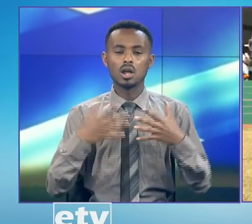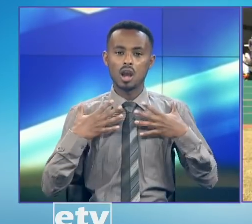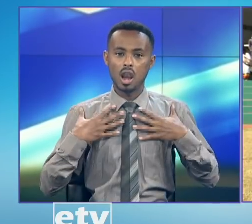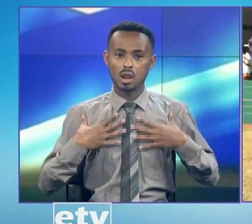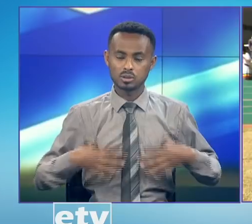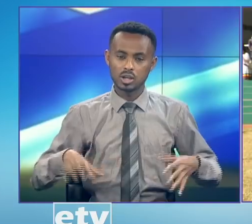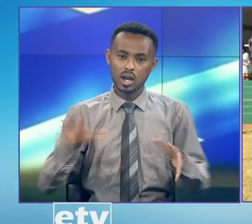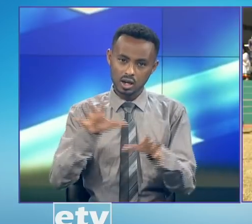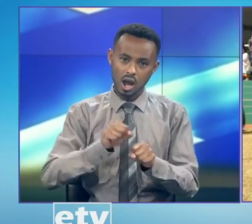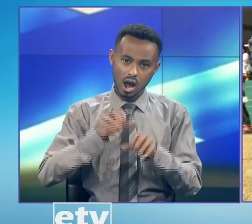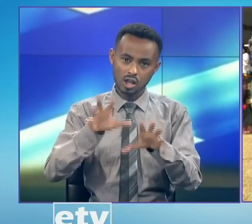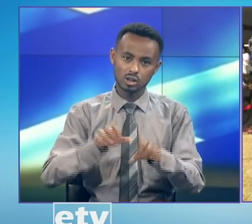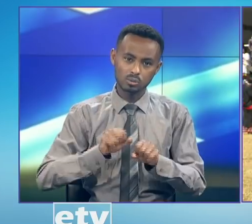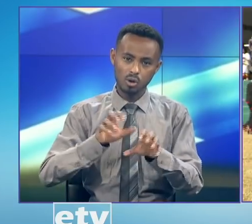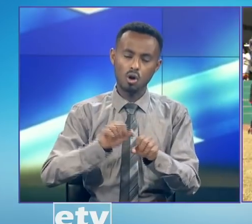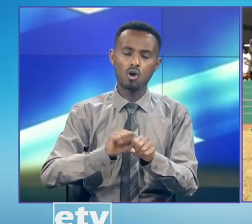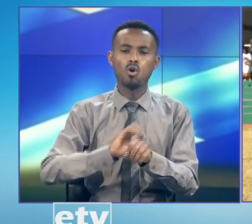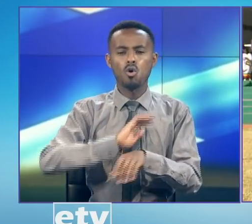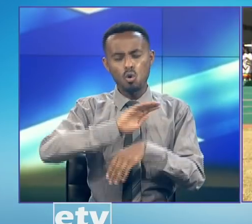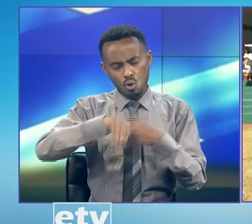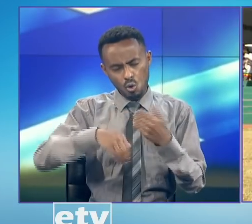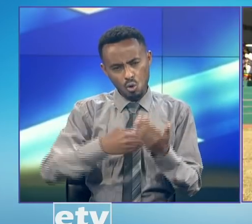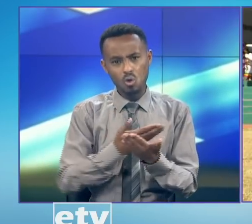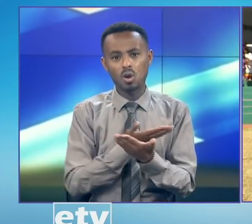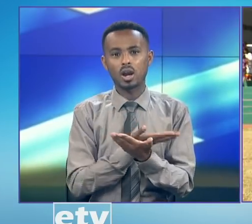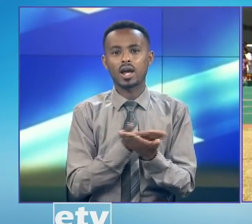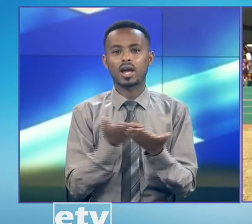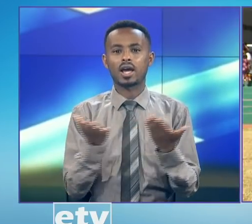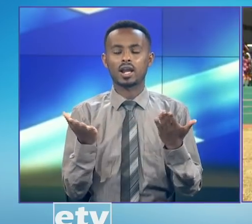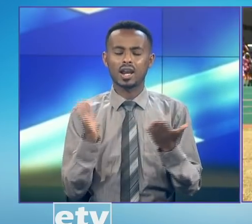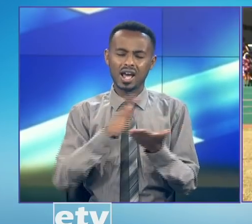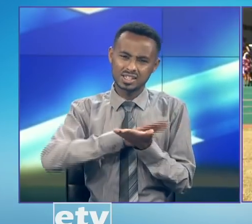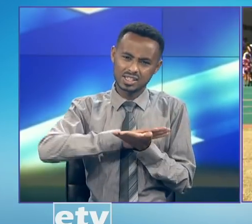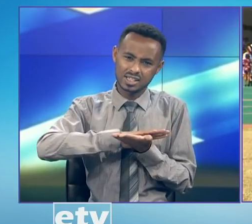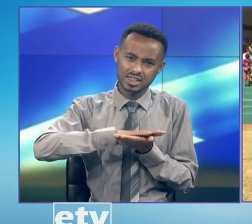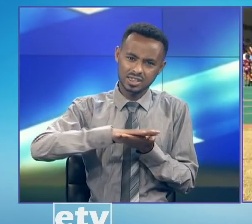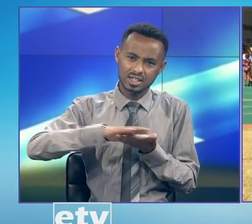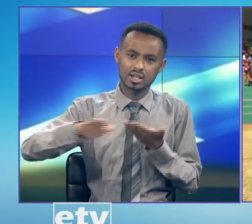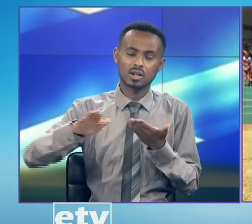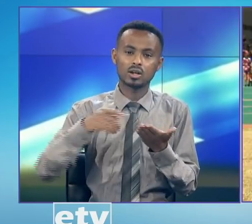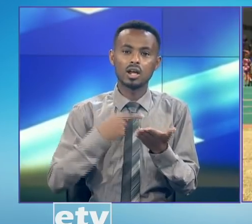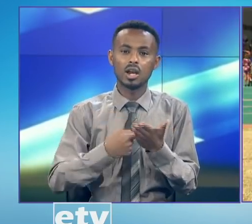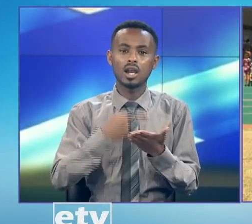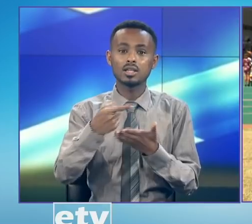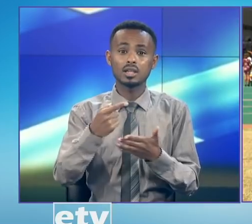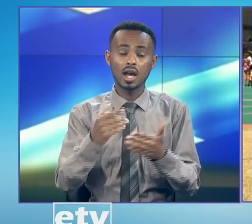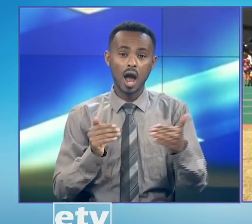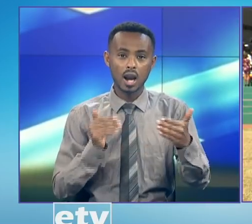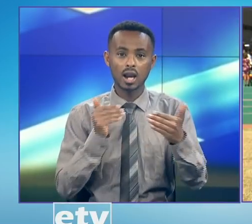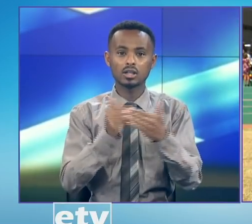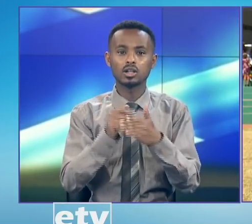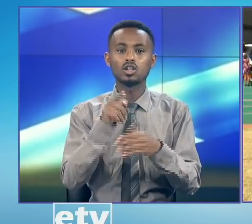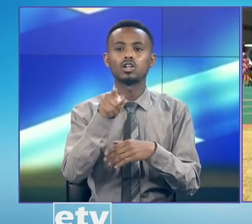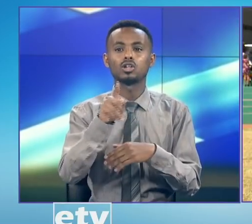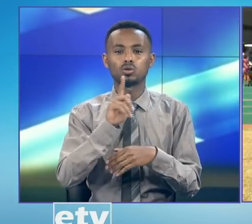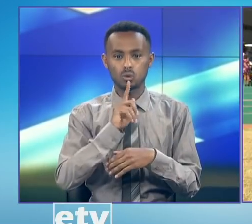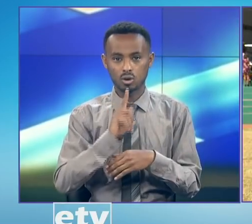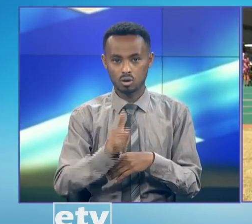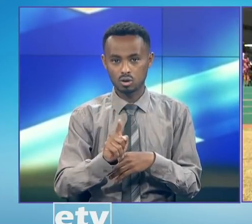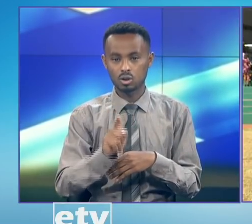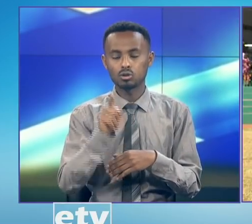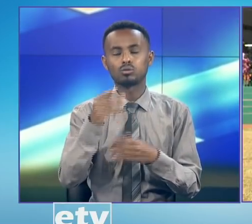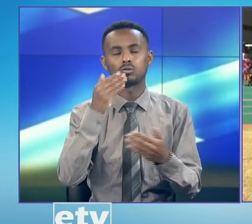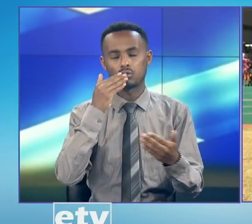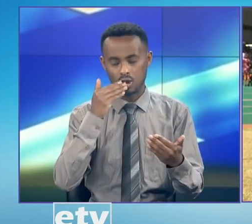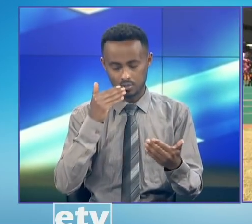ልብሴን አጥቦ ሁሉ ነገሬን አዝድቶ ለዚያ በቃኝ እሱ ነው